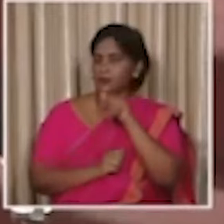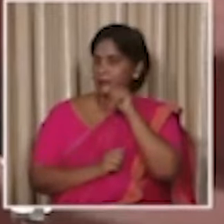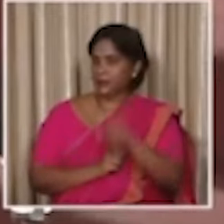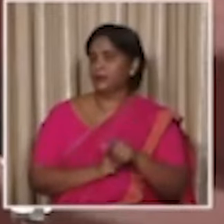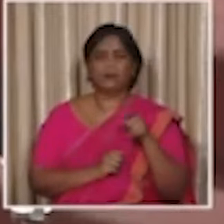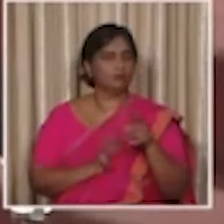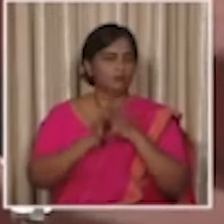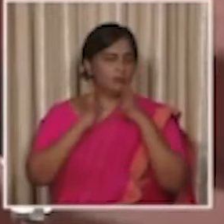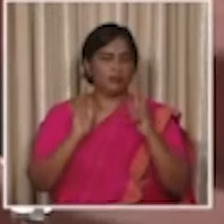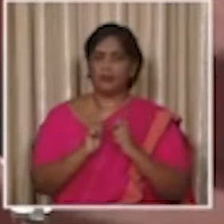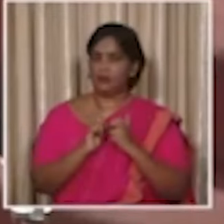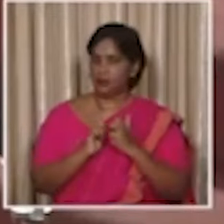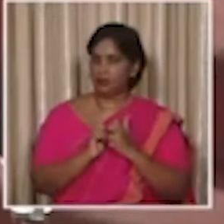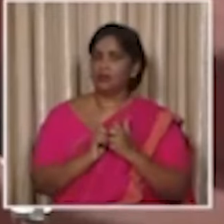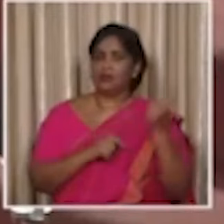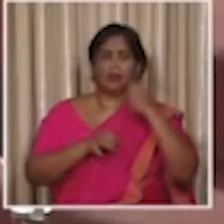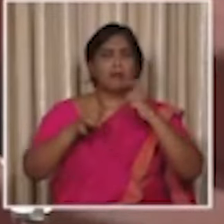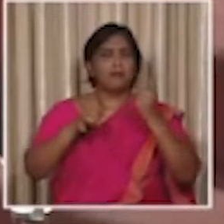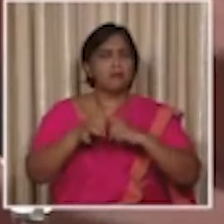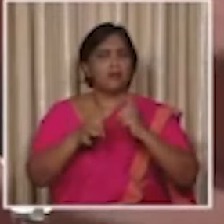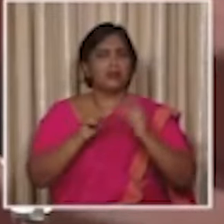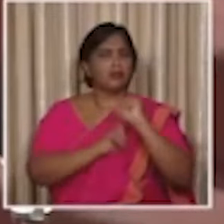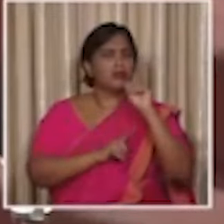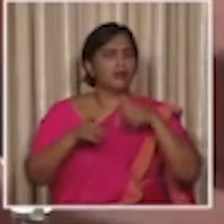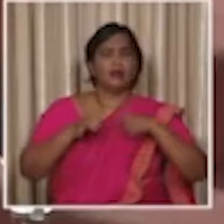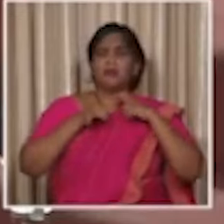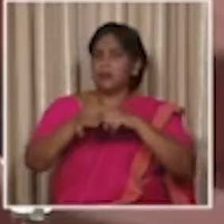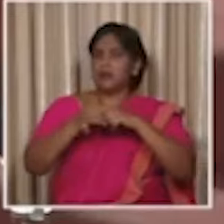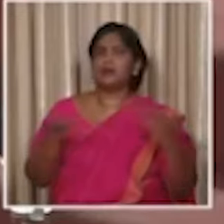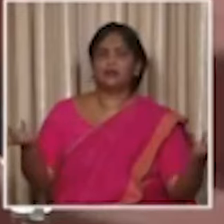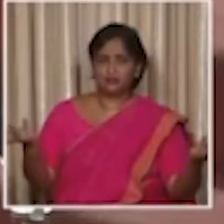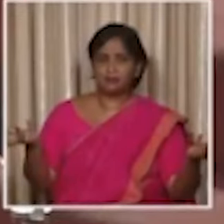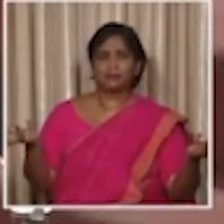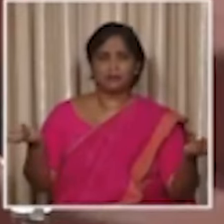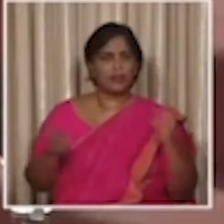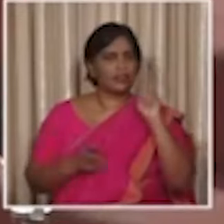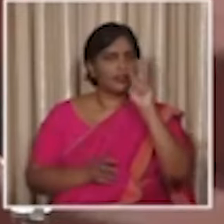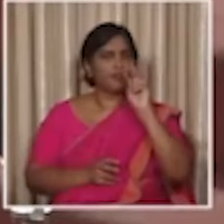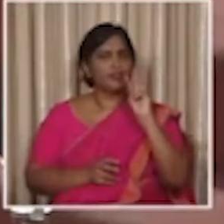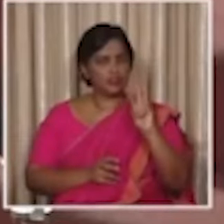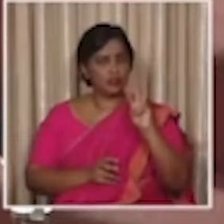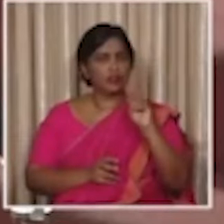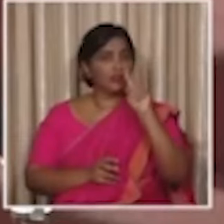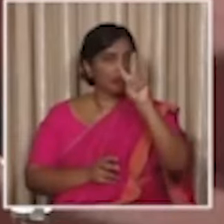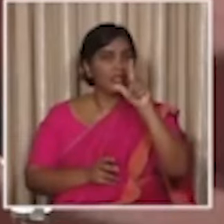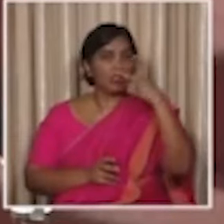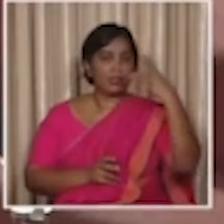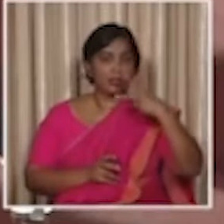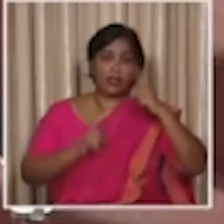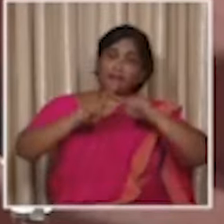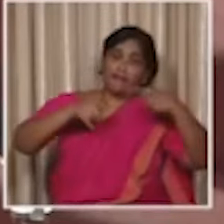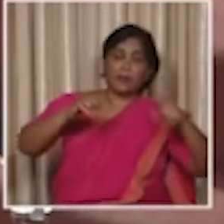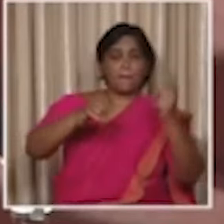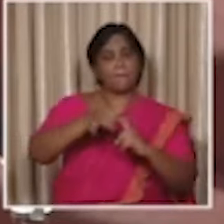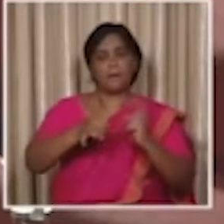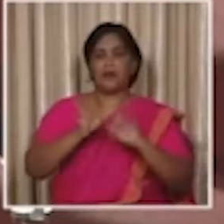ඉතාමත්ම බරපතල තත්ත්වයක් ඒ කවුරුවත් ප්‍රශ්න කරන්නේ නැහැ මේ පාර්ලිමේන්තුවත් ප්‍රශ්න කරන්නේ නැහැනි 23යි 2 යටතේ 27යි 2 යටතේ වෙන වෙනම ප්‍රශ්න